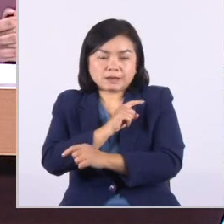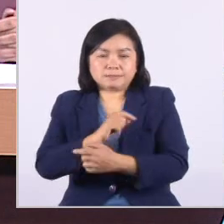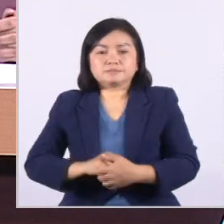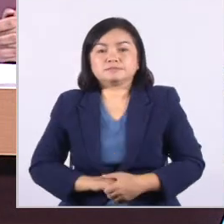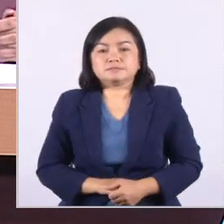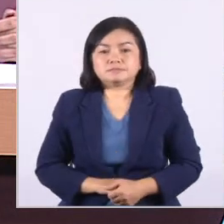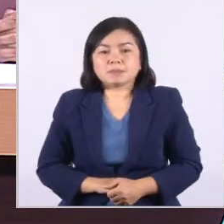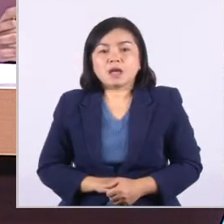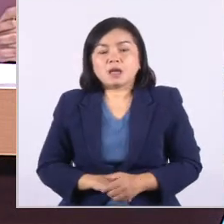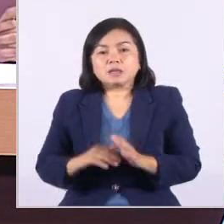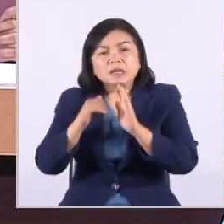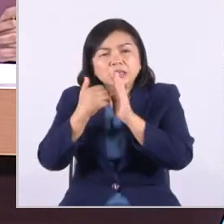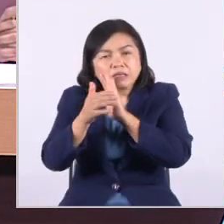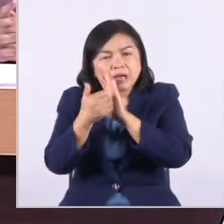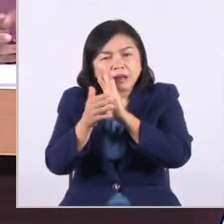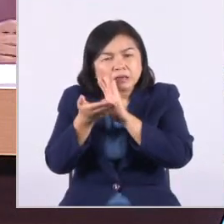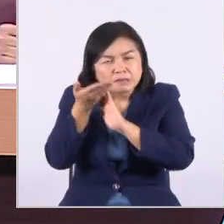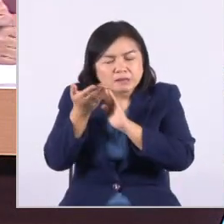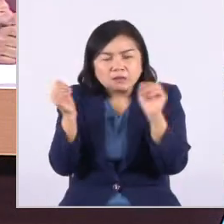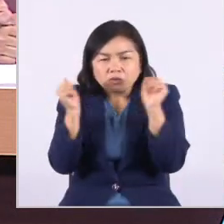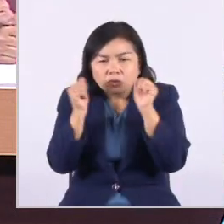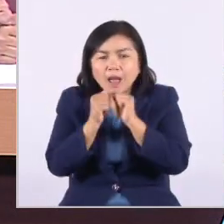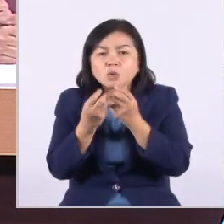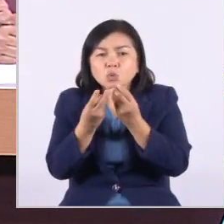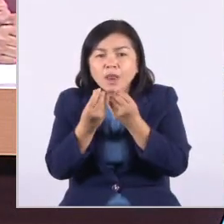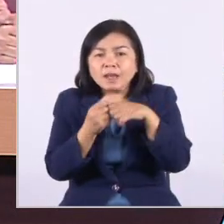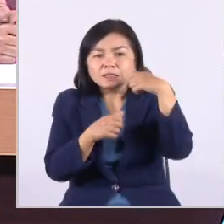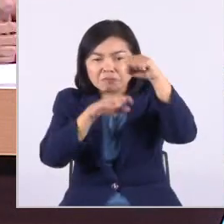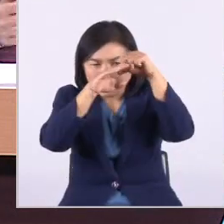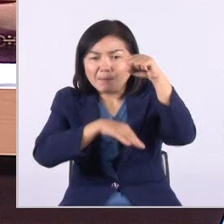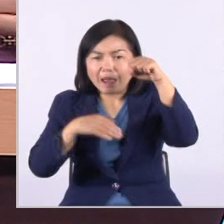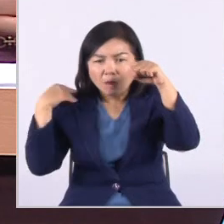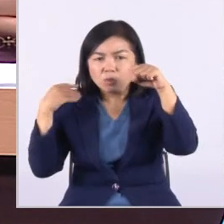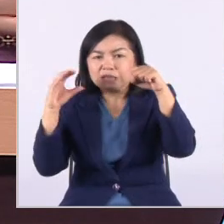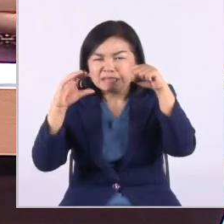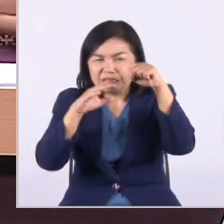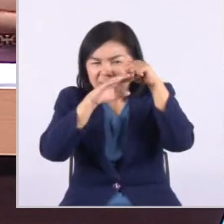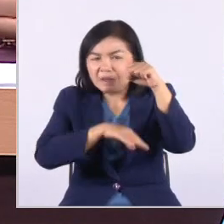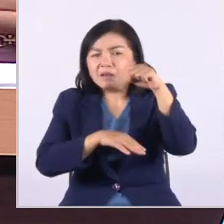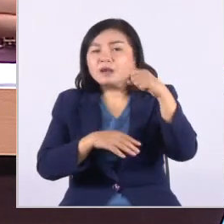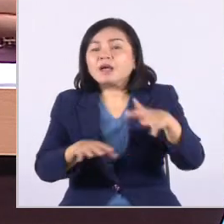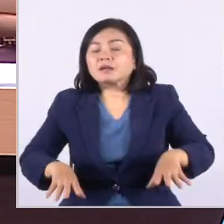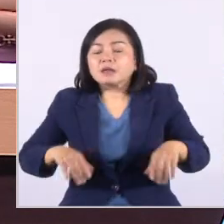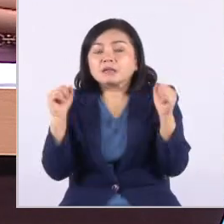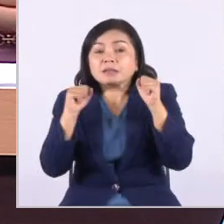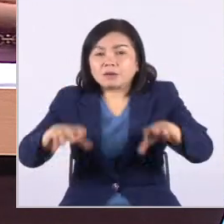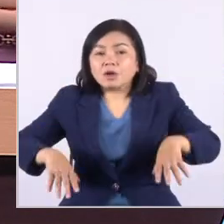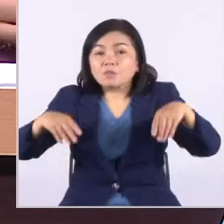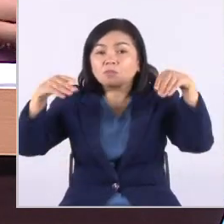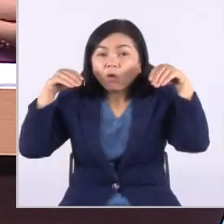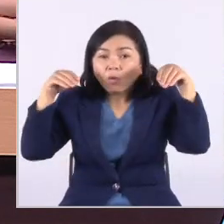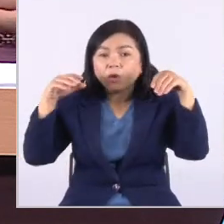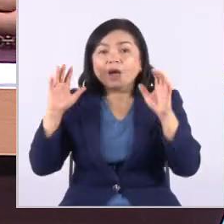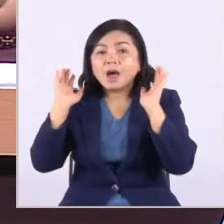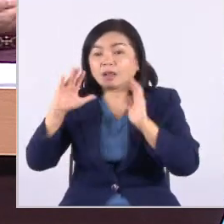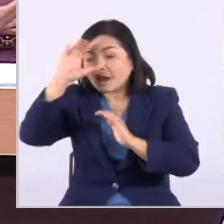อีสานเหนือช่วงนี้หนาวนะคะบางจังหวัดนี่ตัวเลขตัวเดียวแล้วด้วยนะคะเขาบอกว่าหนาวเนี่ยให้ห่มผ้าไม่ใช่หาคนมาก